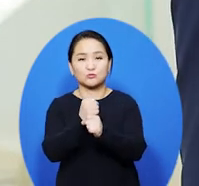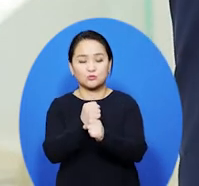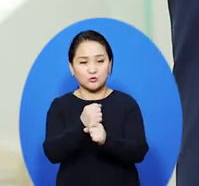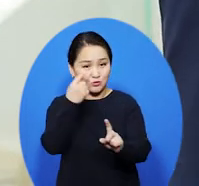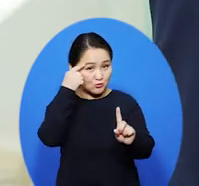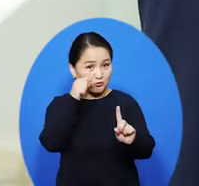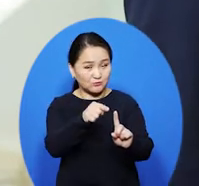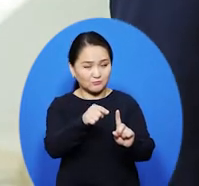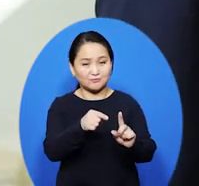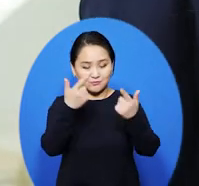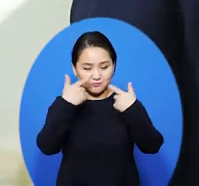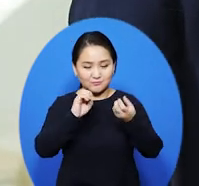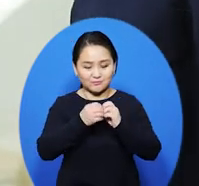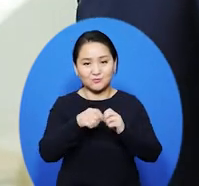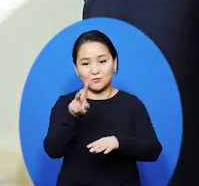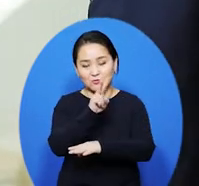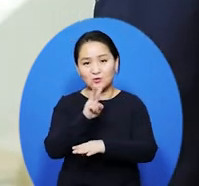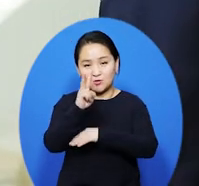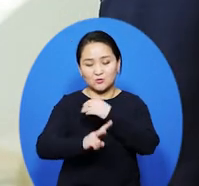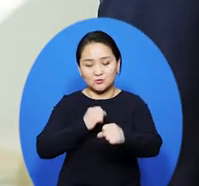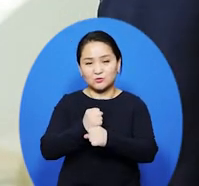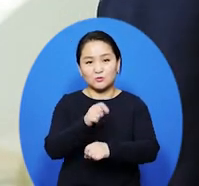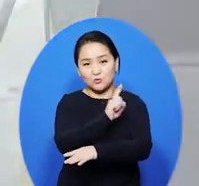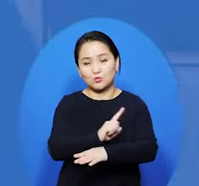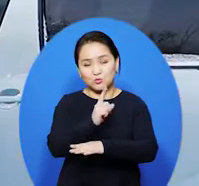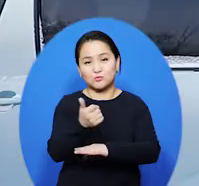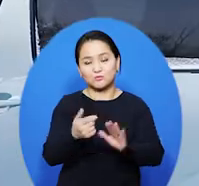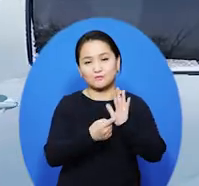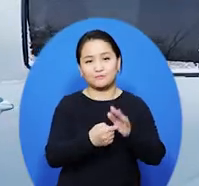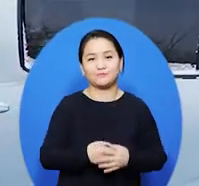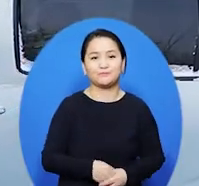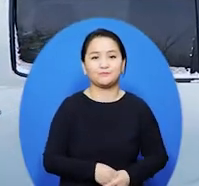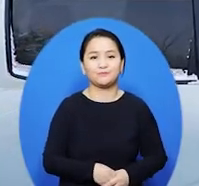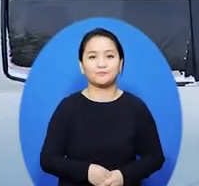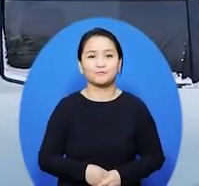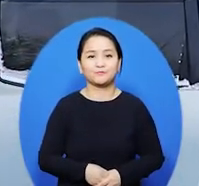нэр зохион байгуулж 2 жилийн хугацаанд маш үр дүнтэй зохион байгуулсан.